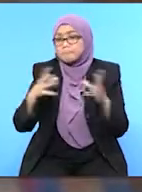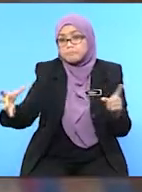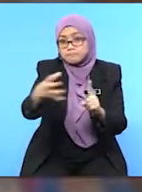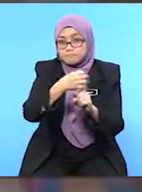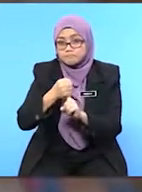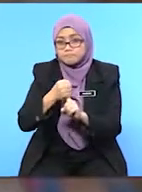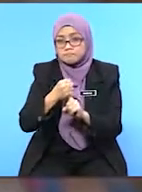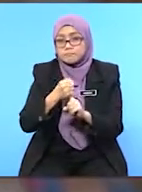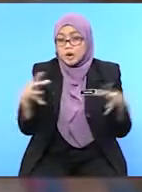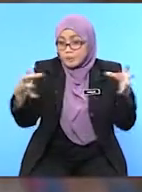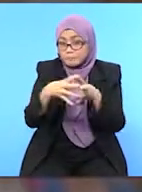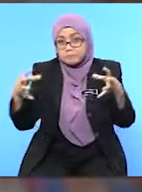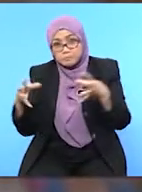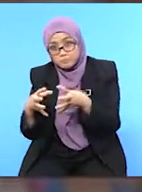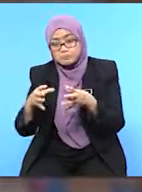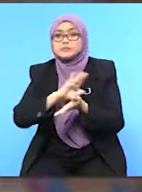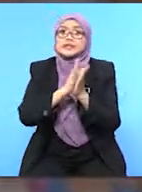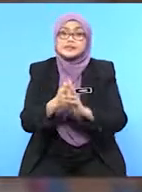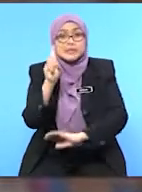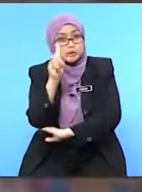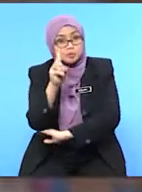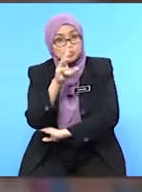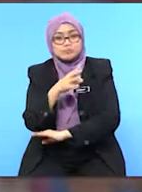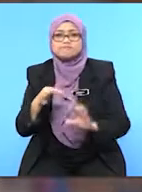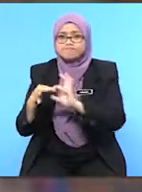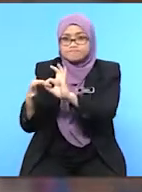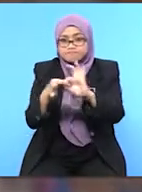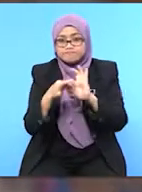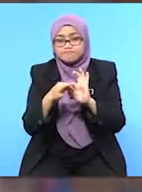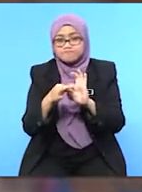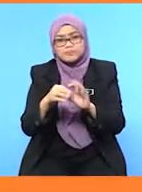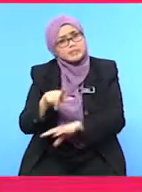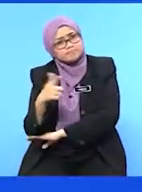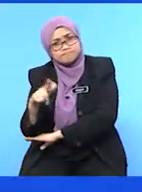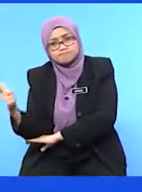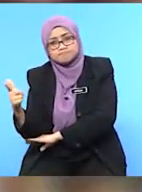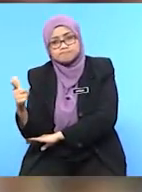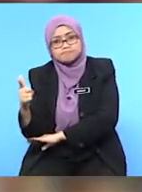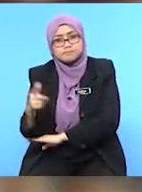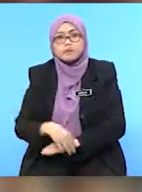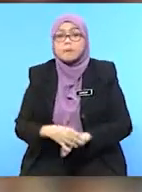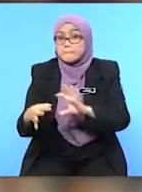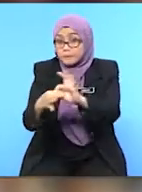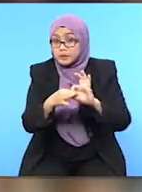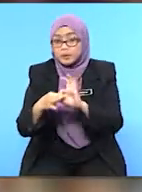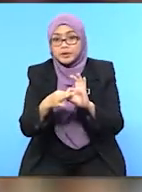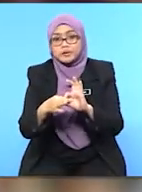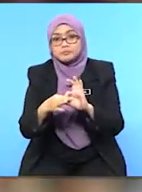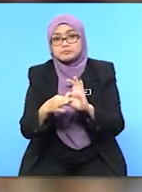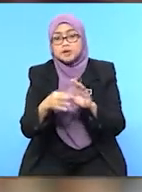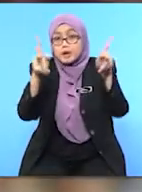perihal Bop Aduh yaitu bergabung menjadi satu sepakat dan lain-lain mereka Joko paduan kaum boleh ditakrifkan sebagai